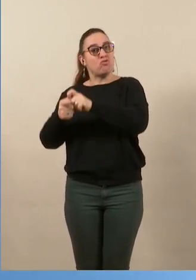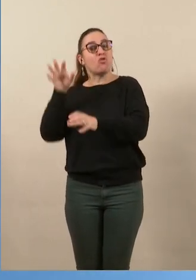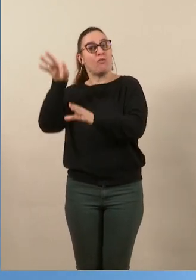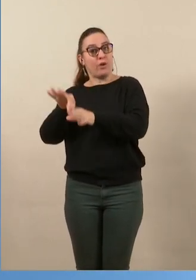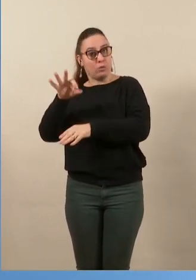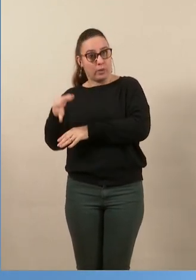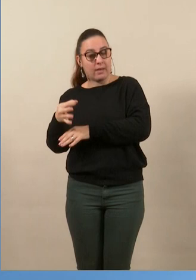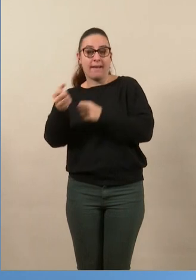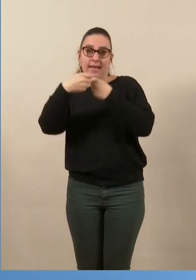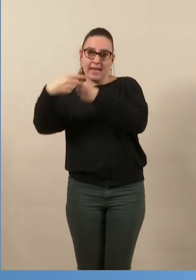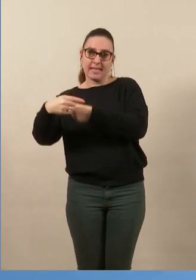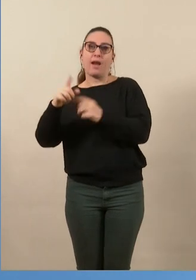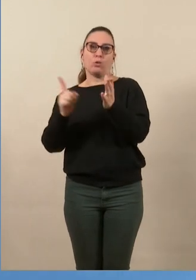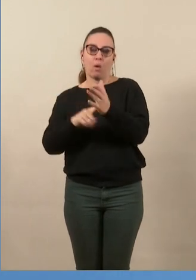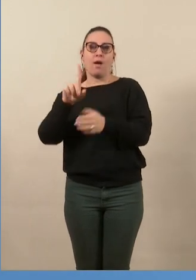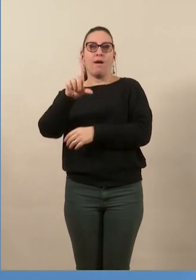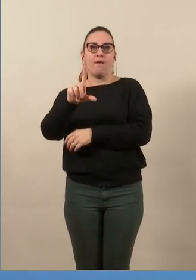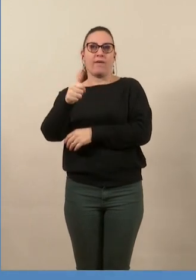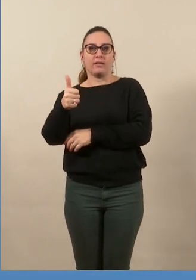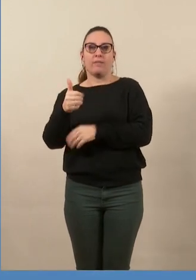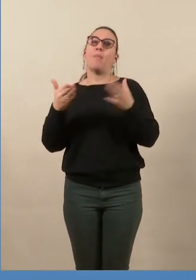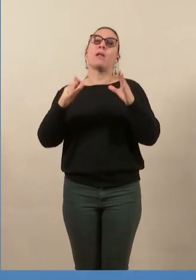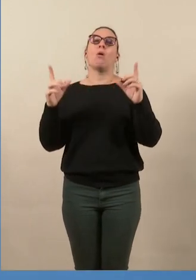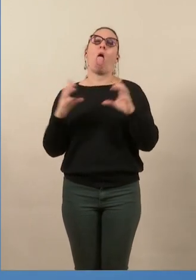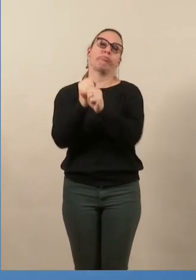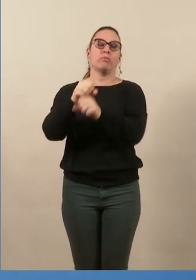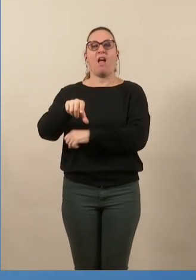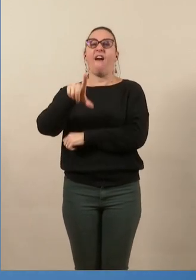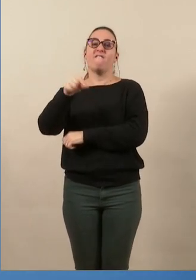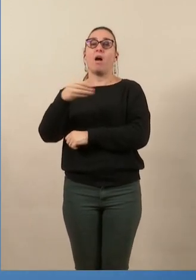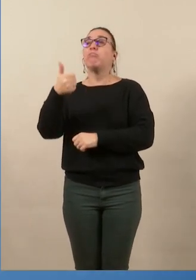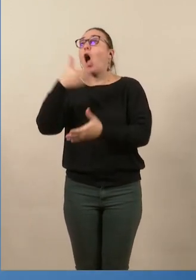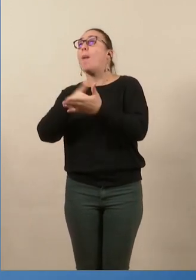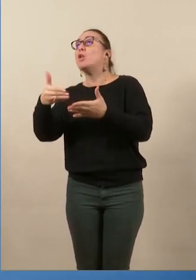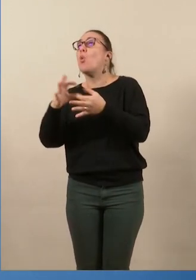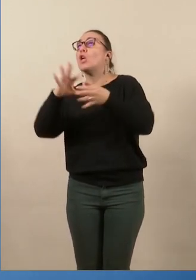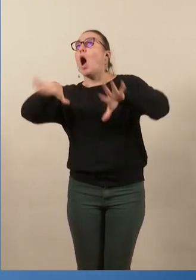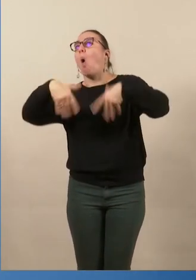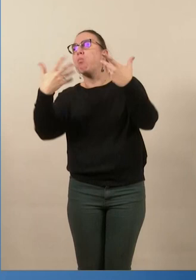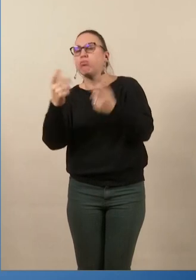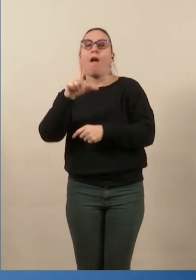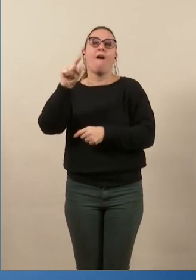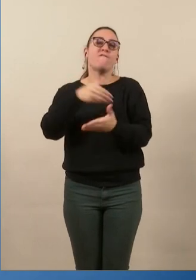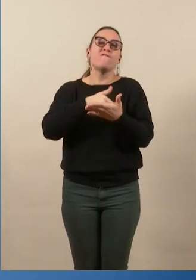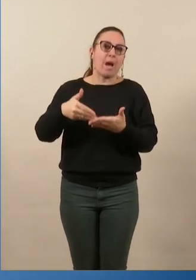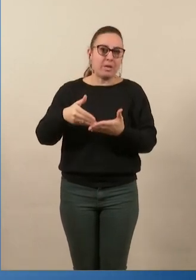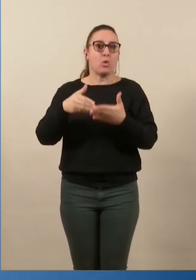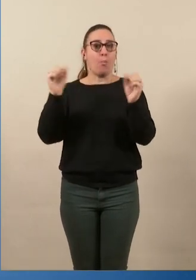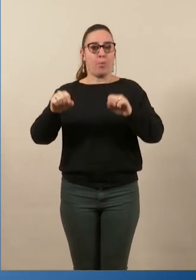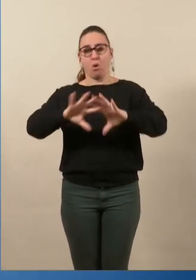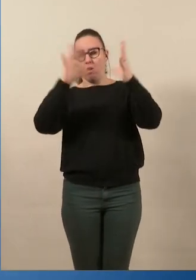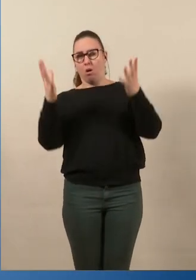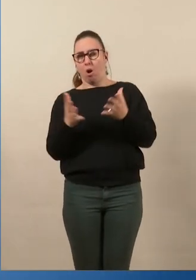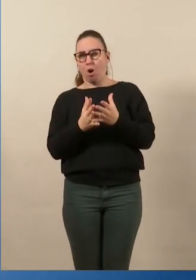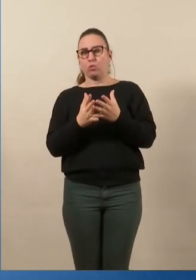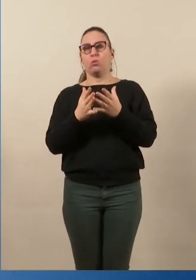pourrait être de 21 alors on dit 20 maintenant mais bon on est plus à 1 million près hein ou un peu plus ce qui nous ferait un